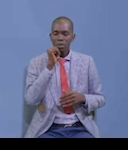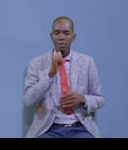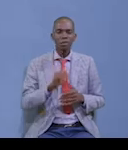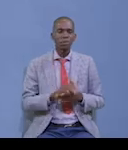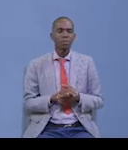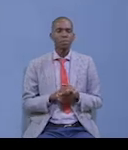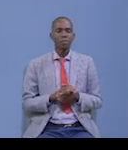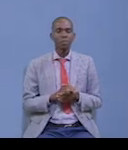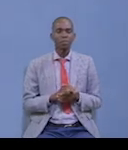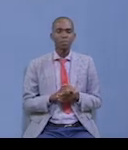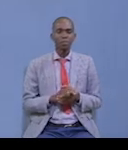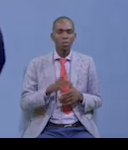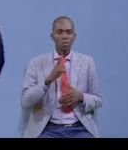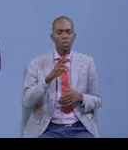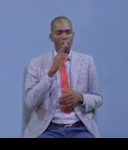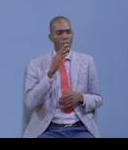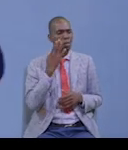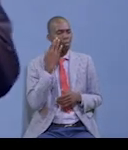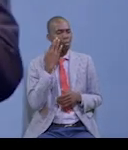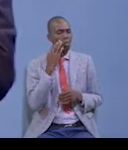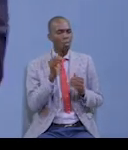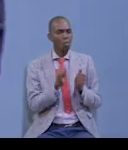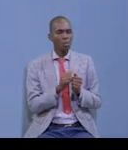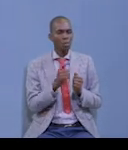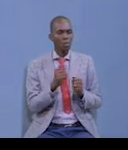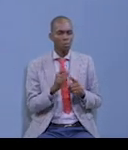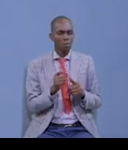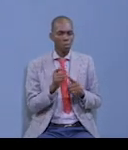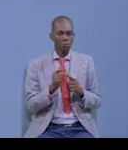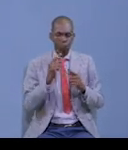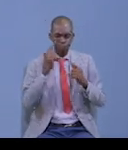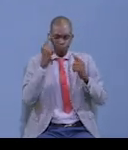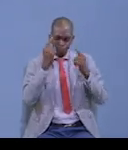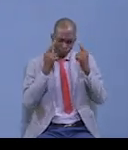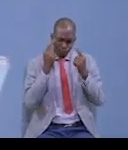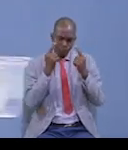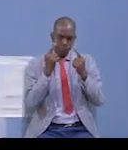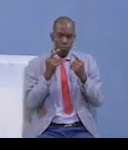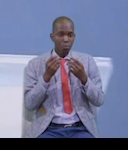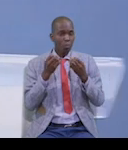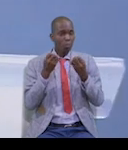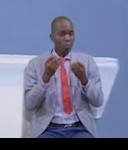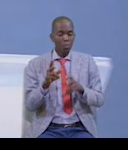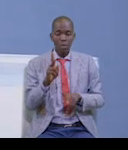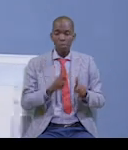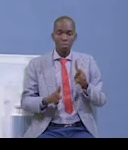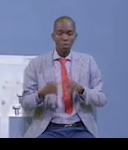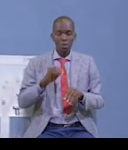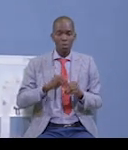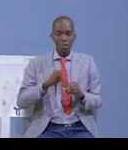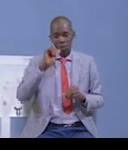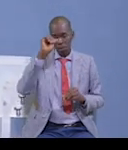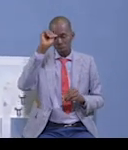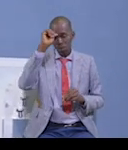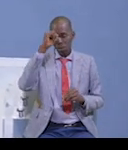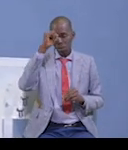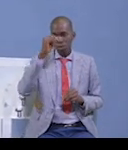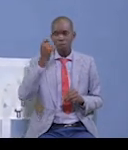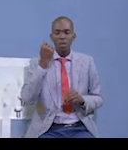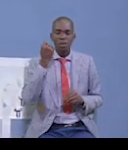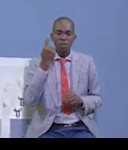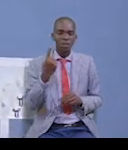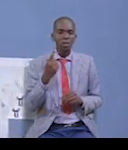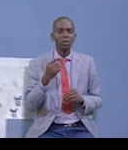You're familiar with meditation. మీకు ధ్యానం అంటే బాగా పరిచయం కదా. Many people in India understand